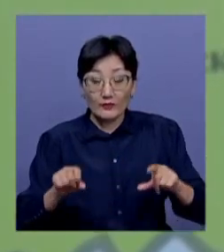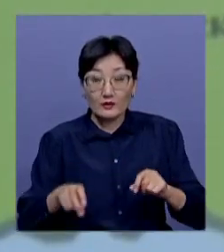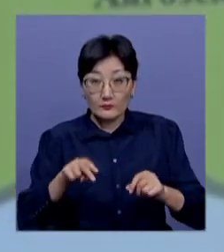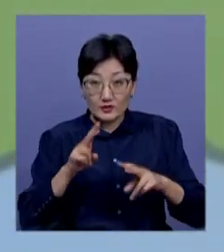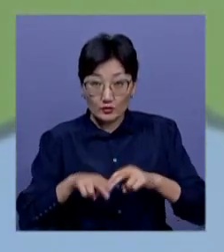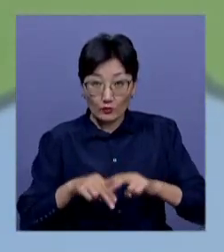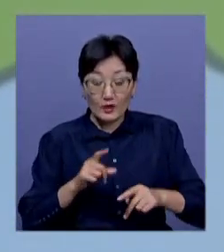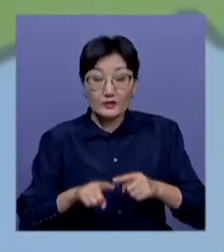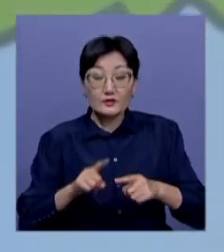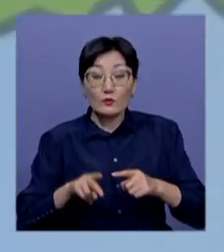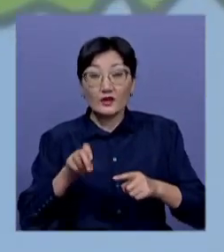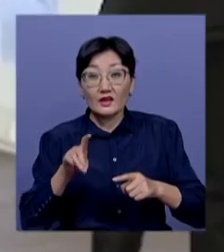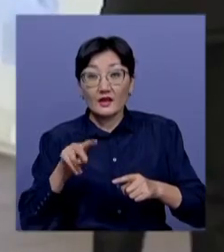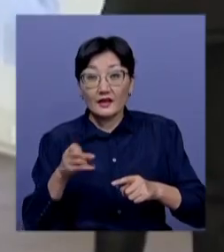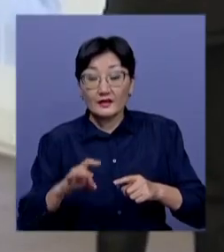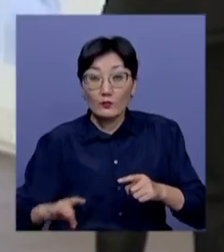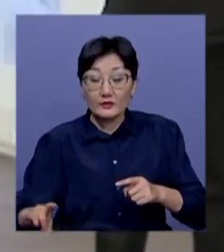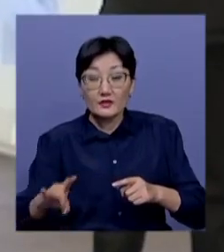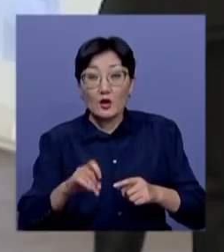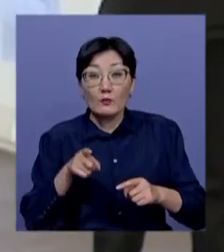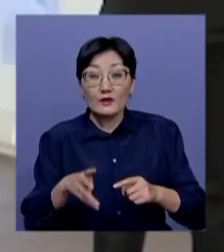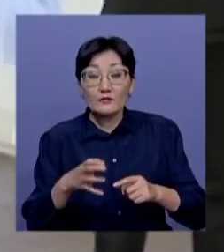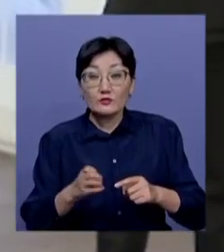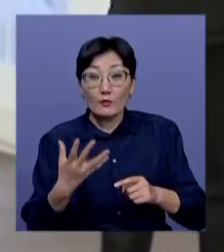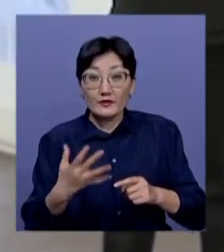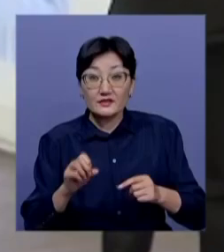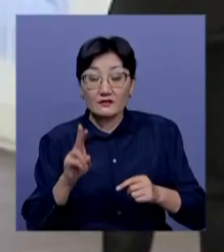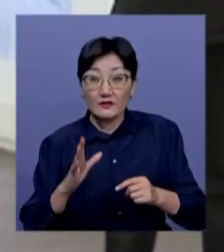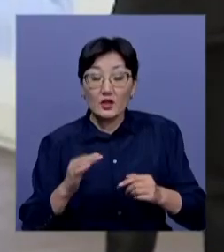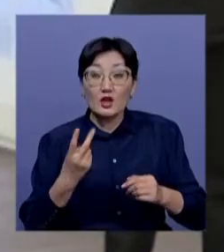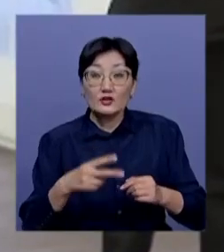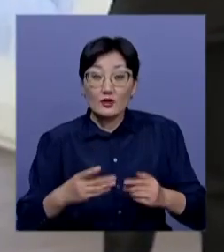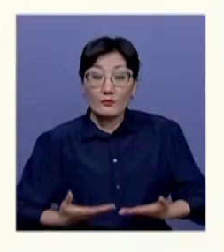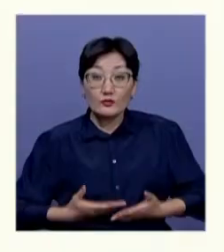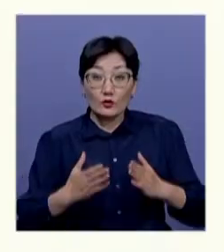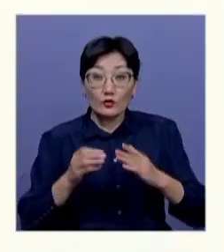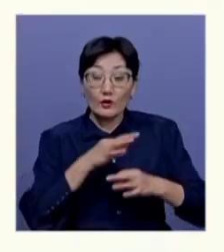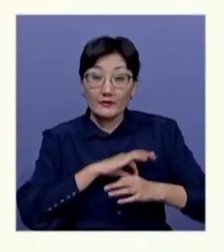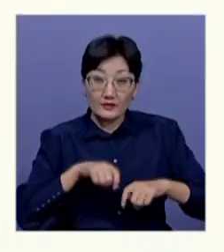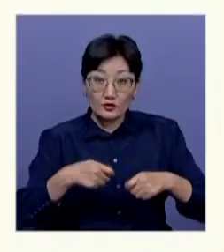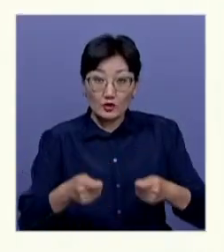салынған. Жуырда Қарағайлы ықшамауданында 1405 пәтерлік 20 тұрғын үй пайдалануға